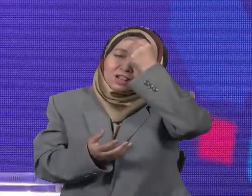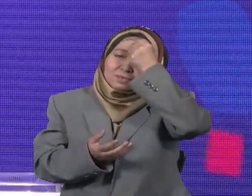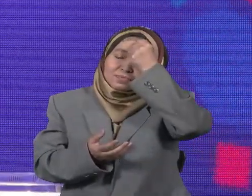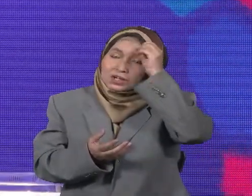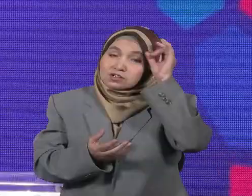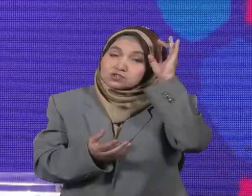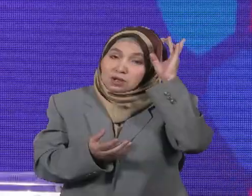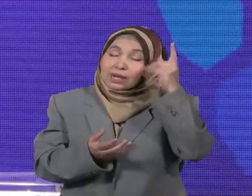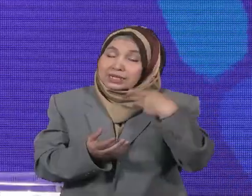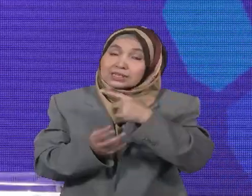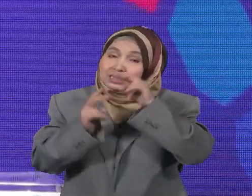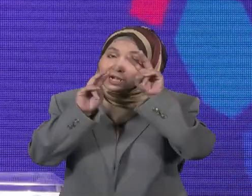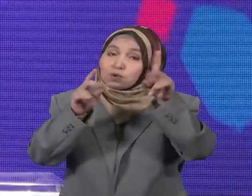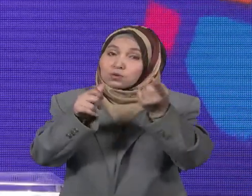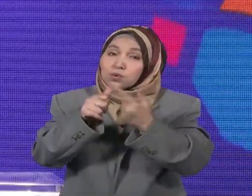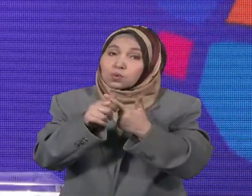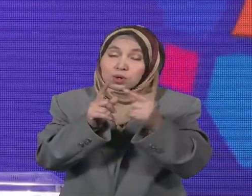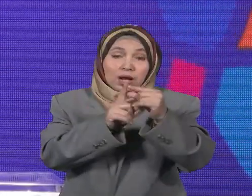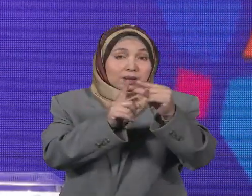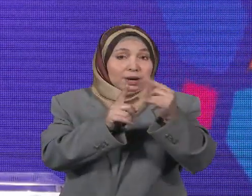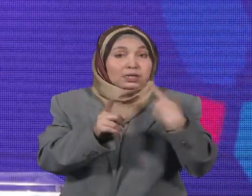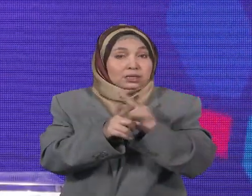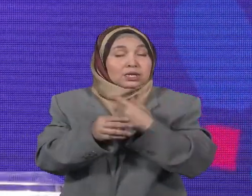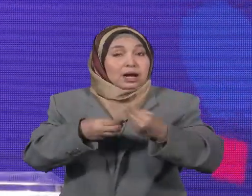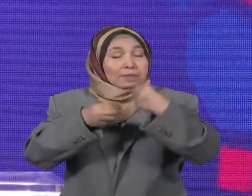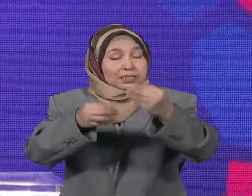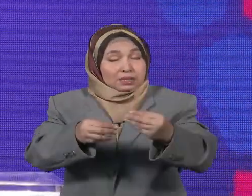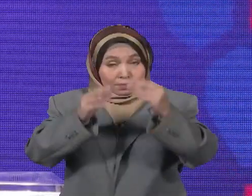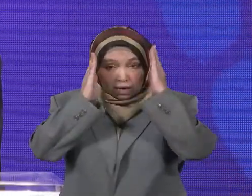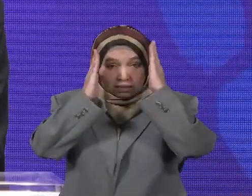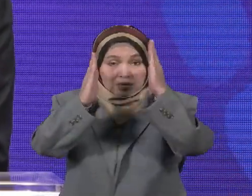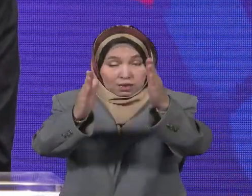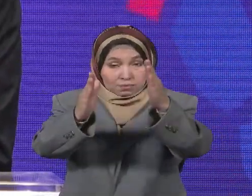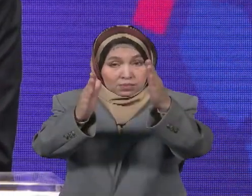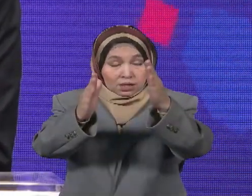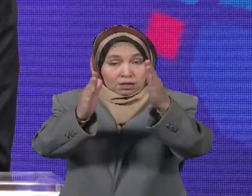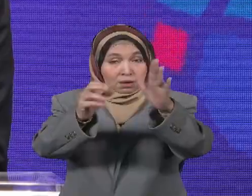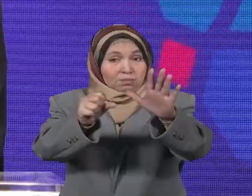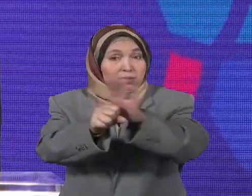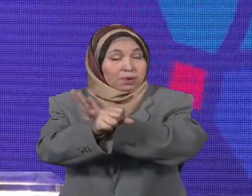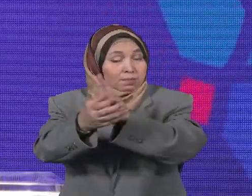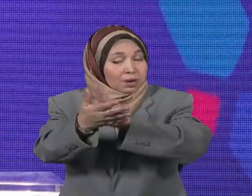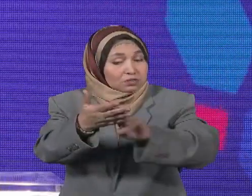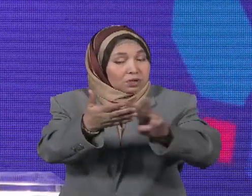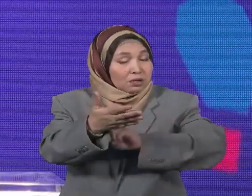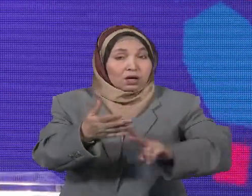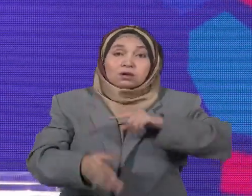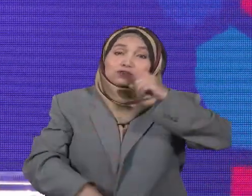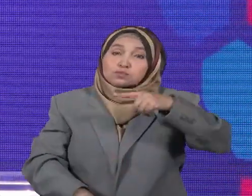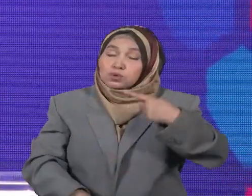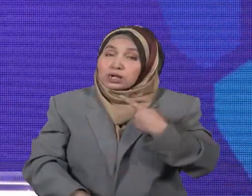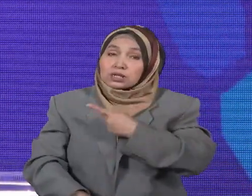Kita tengok dahulu, iaitu kalimah yang kita nak beri perhatian, menyempurnakan bacaan ataupun sebutan kita